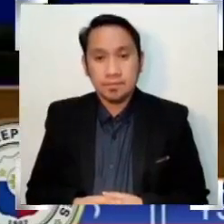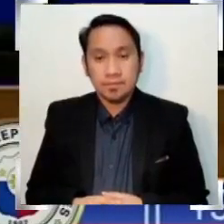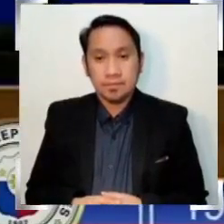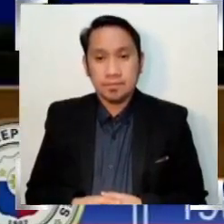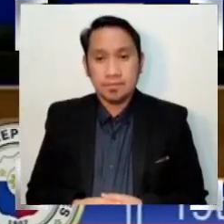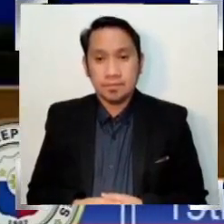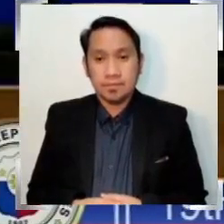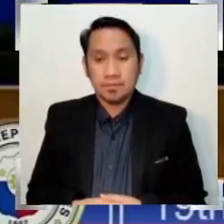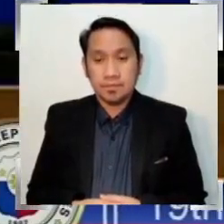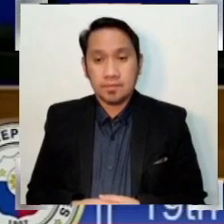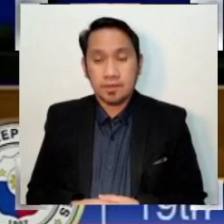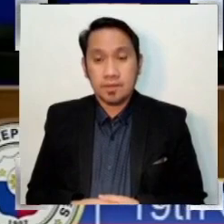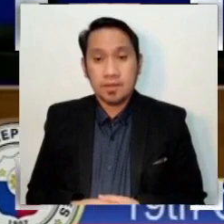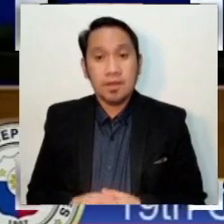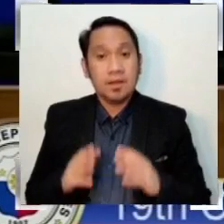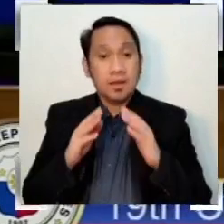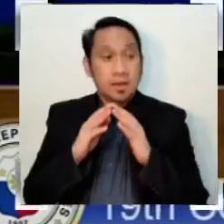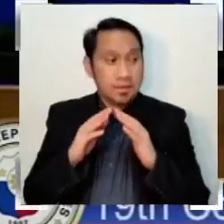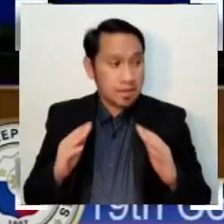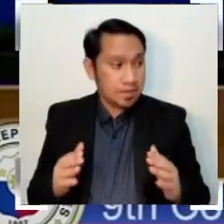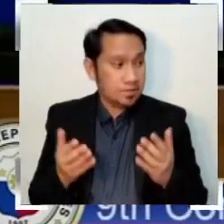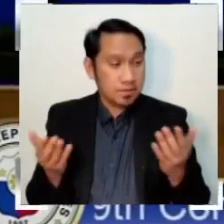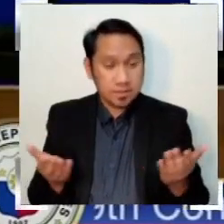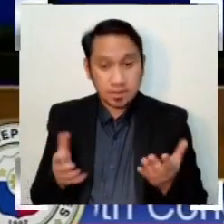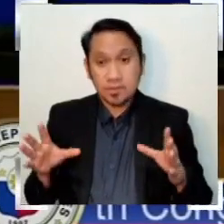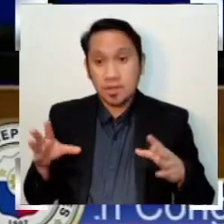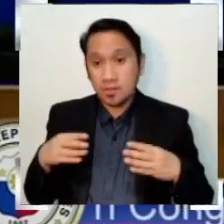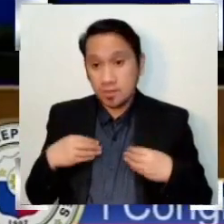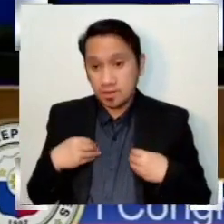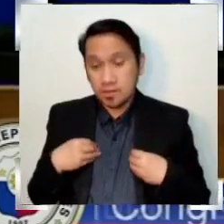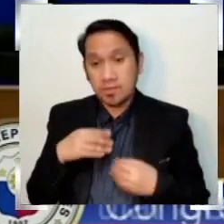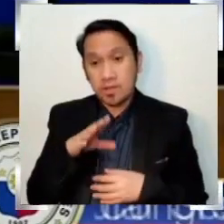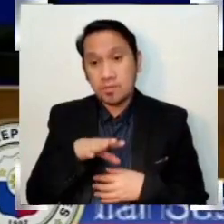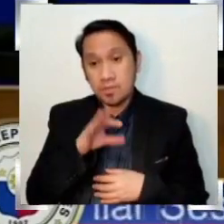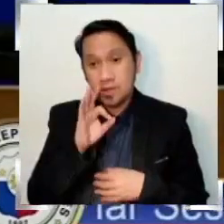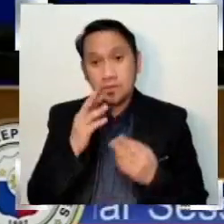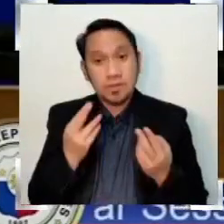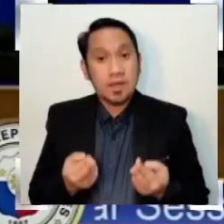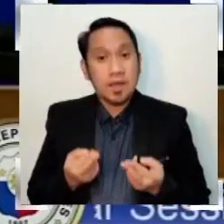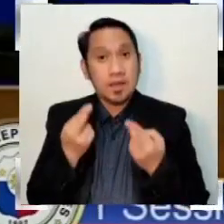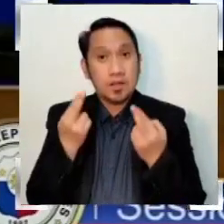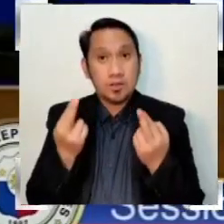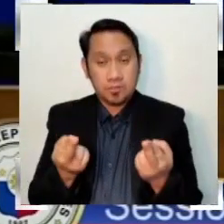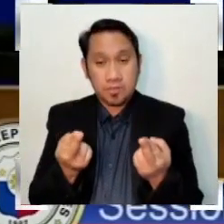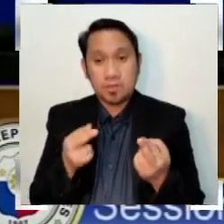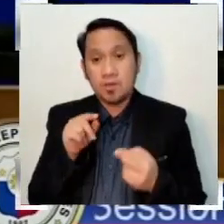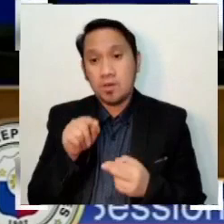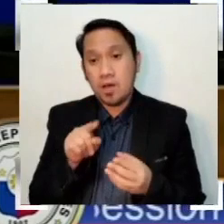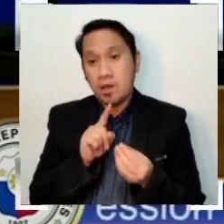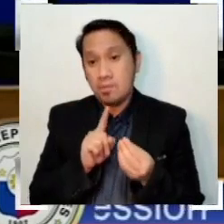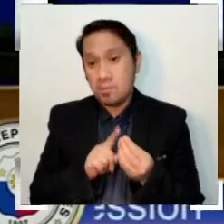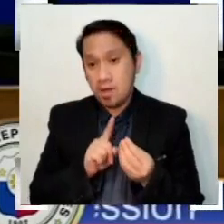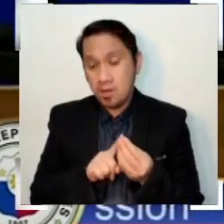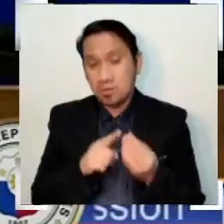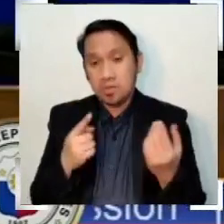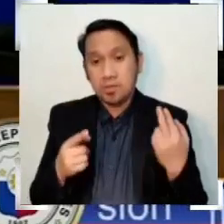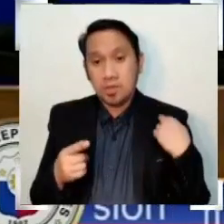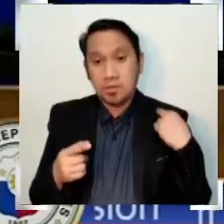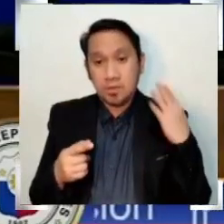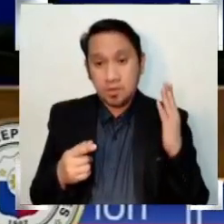The House hereby adopts the findings and recommendations in the matter of Representative